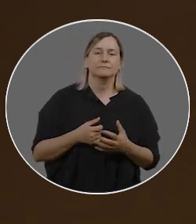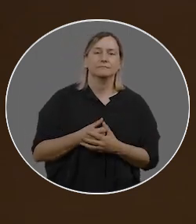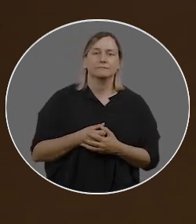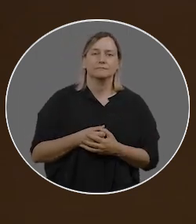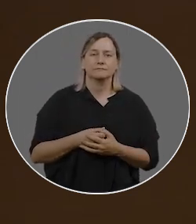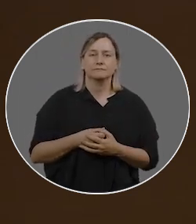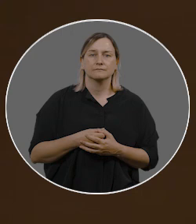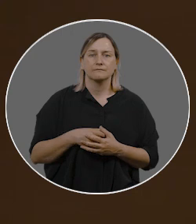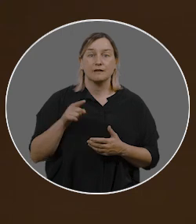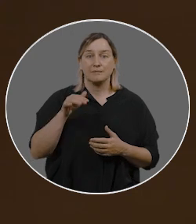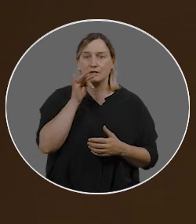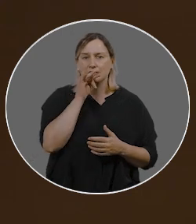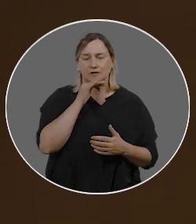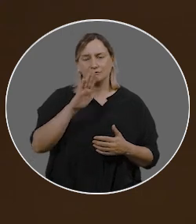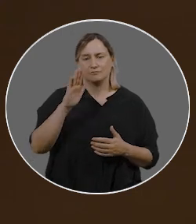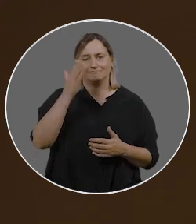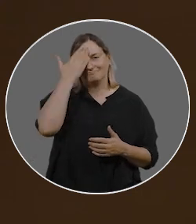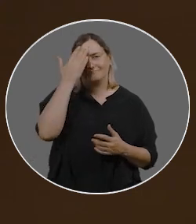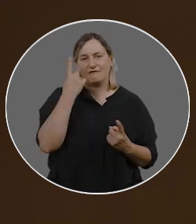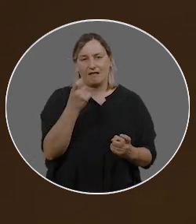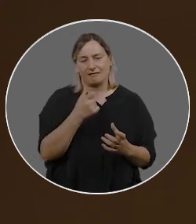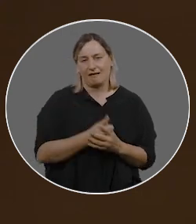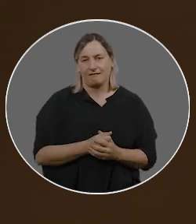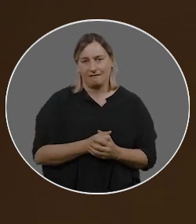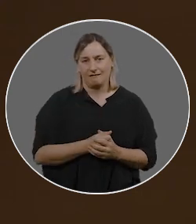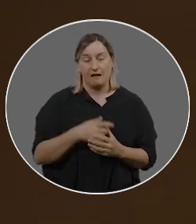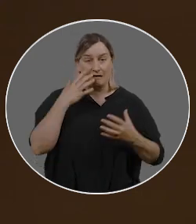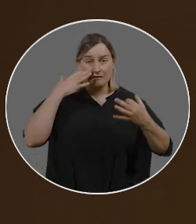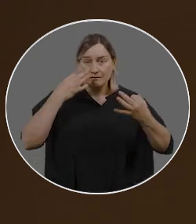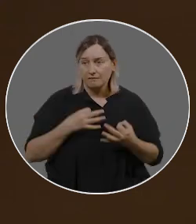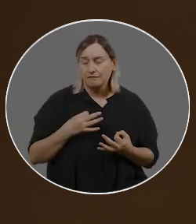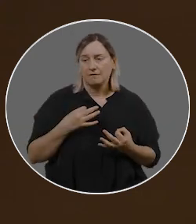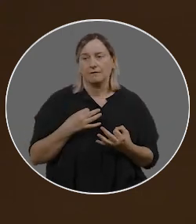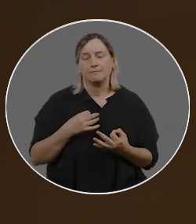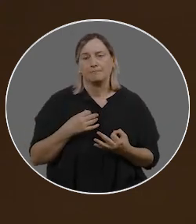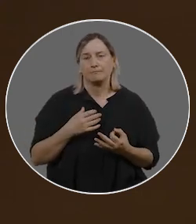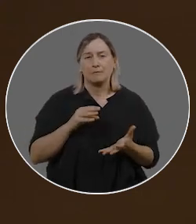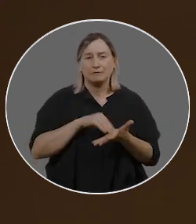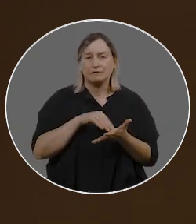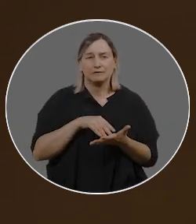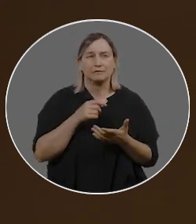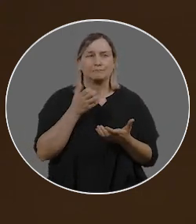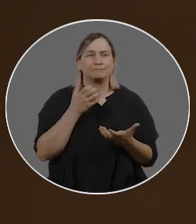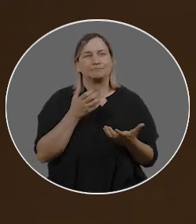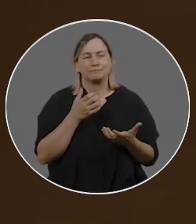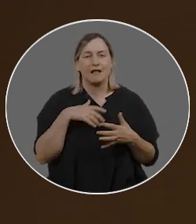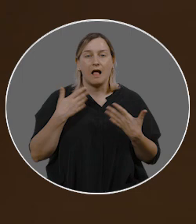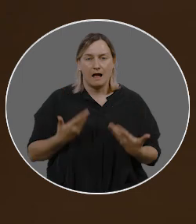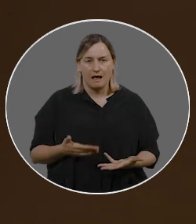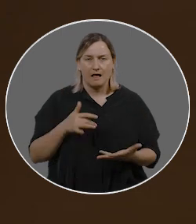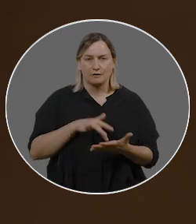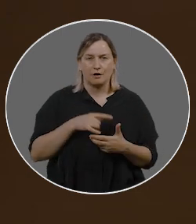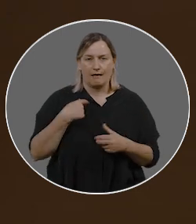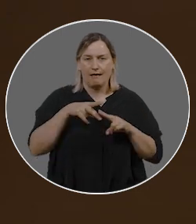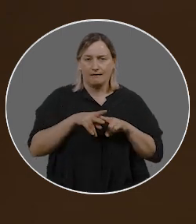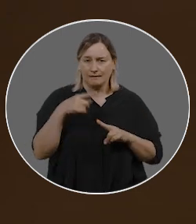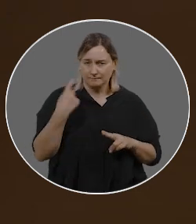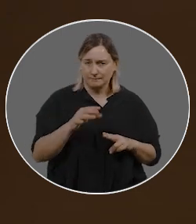Però no està madura, és que moltes vegades existeixen, bueno, no, actualment existeixen